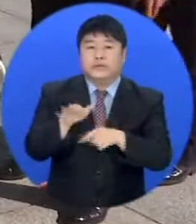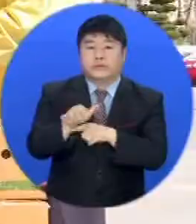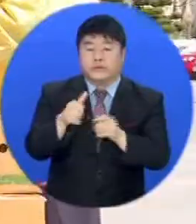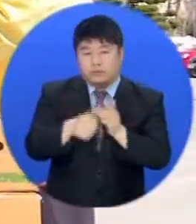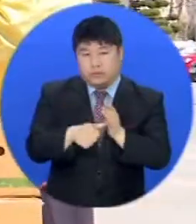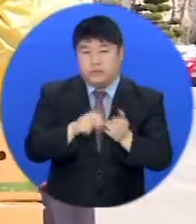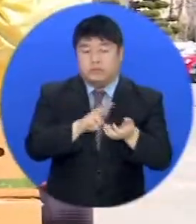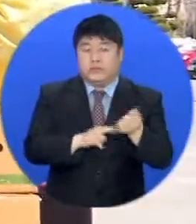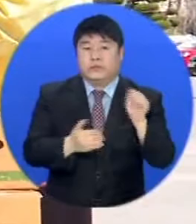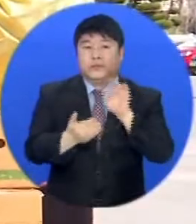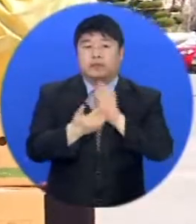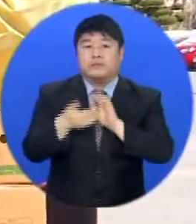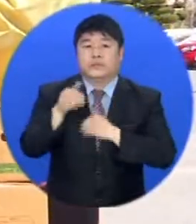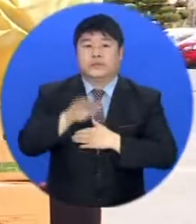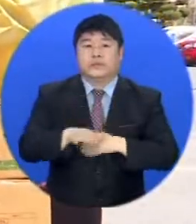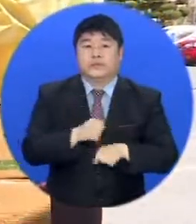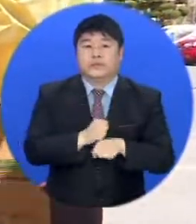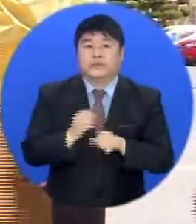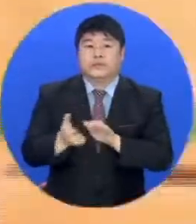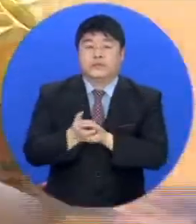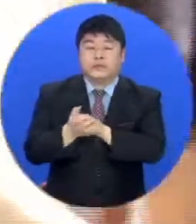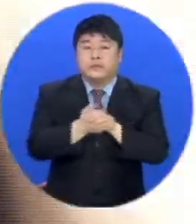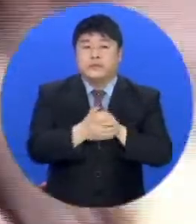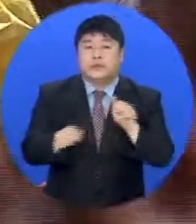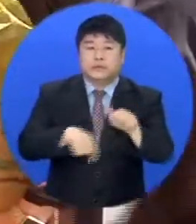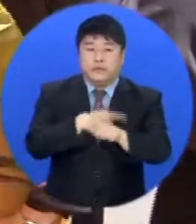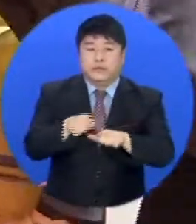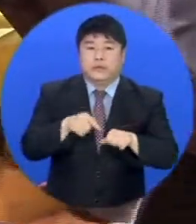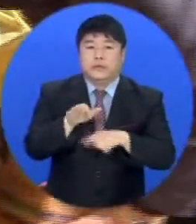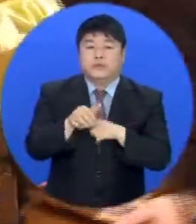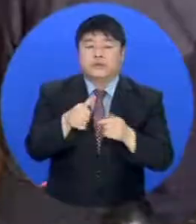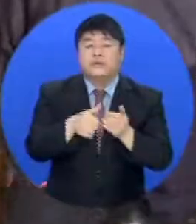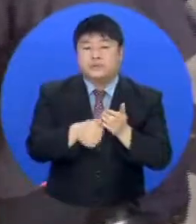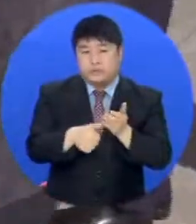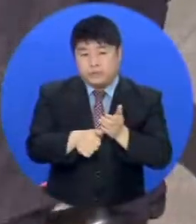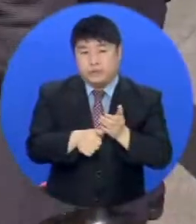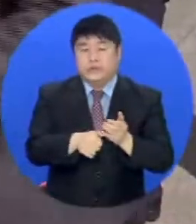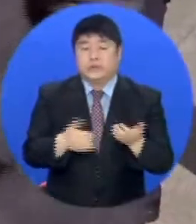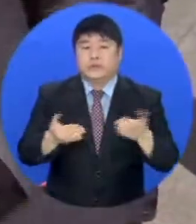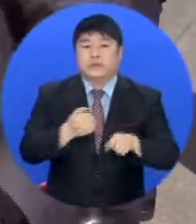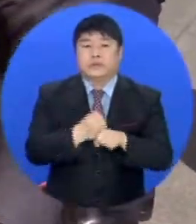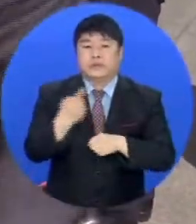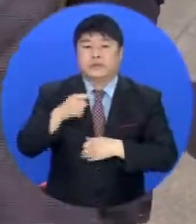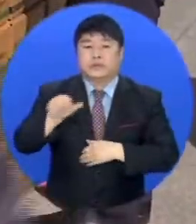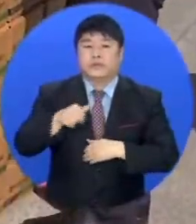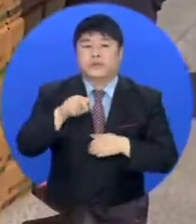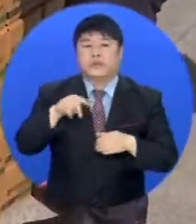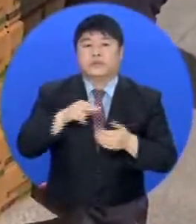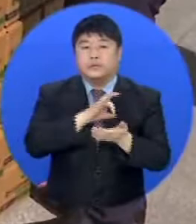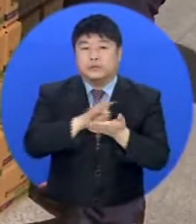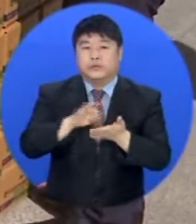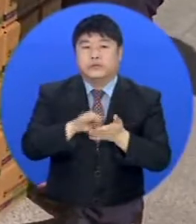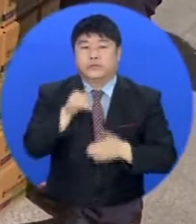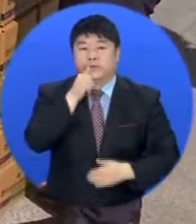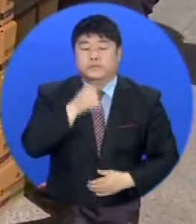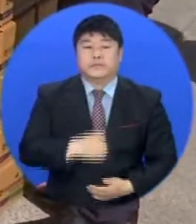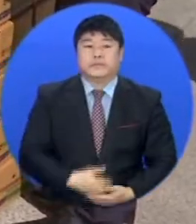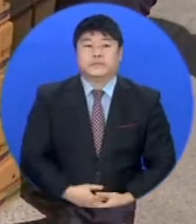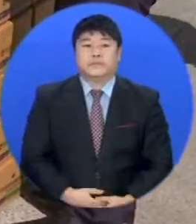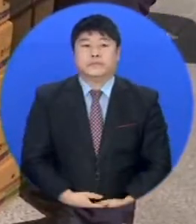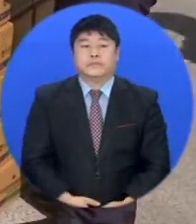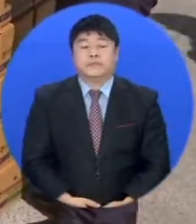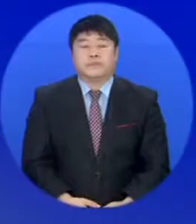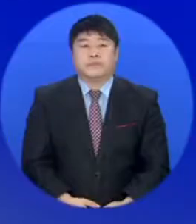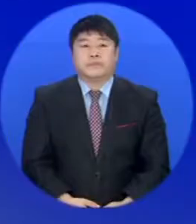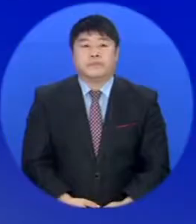판로가 막혔지만 친환경 농산물 꾸러미 사업을 통해 1,500톤가량이 소진되고 있습니다.